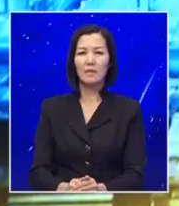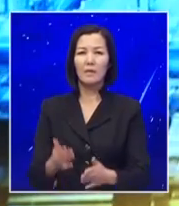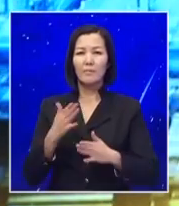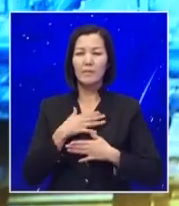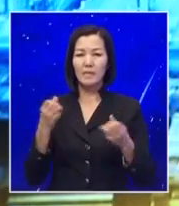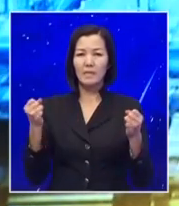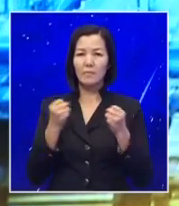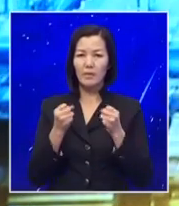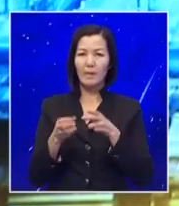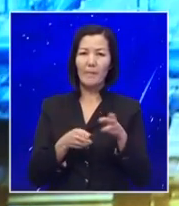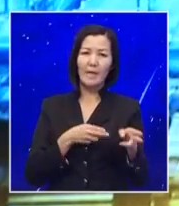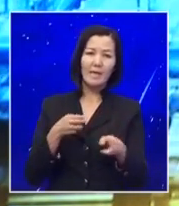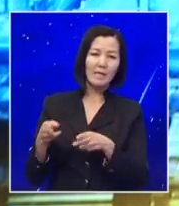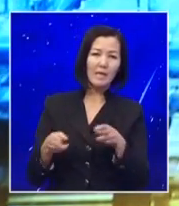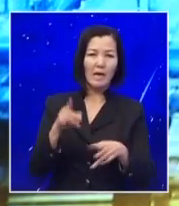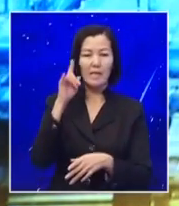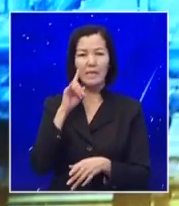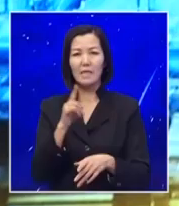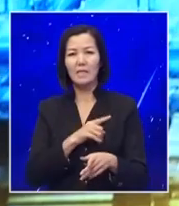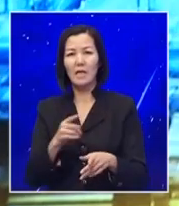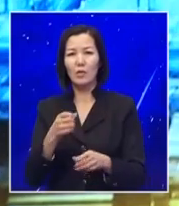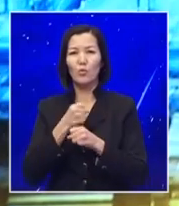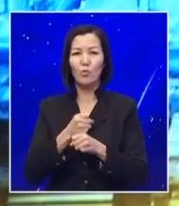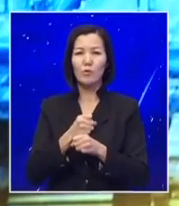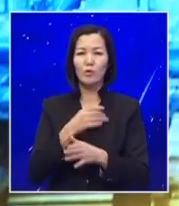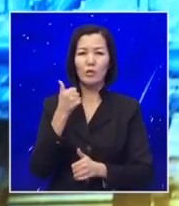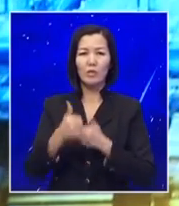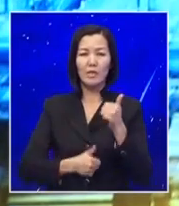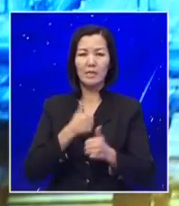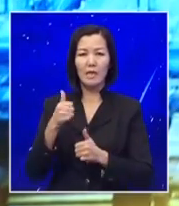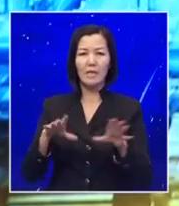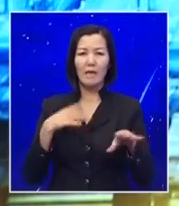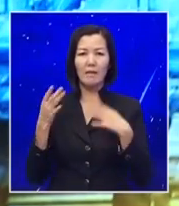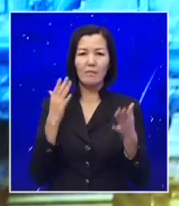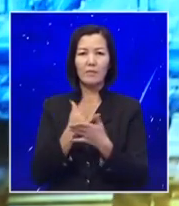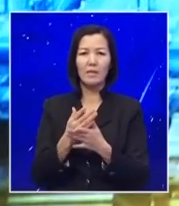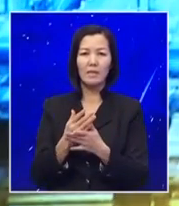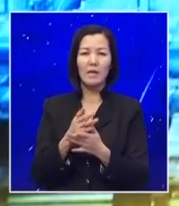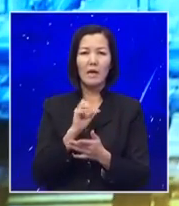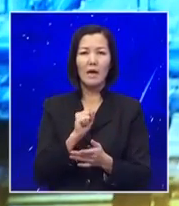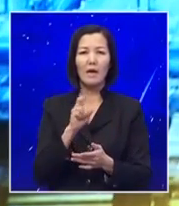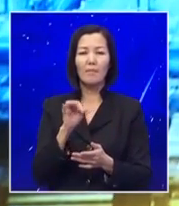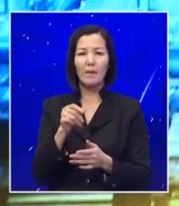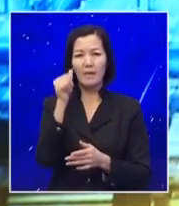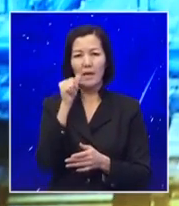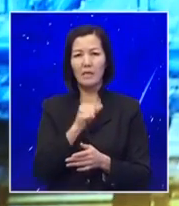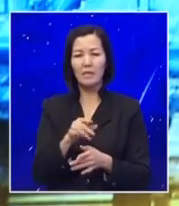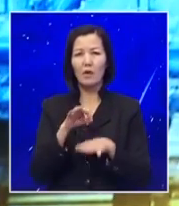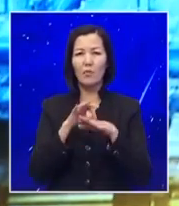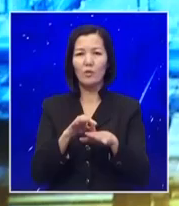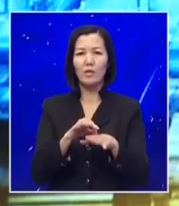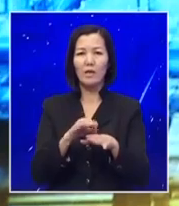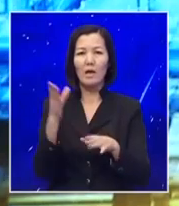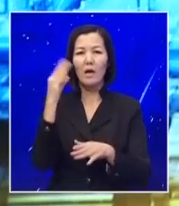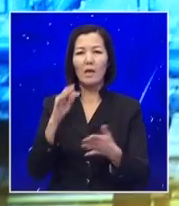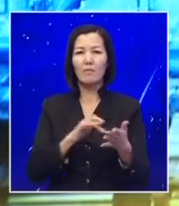Жетісулық мәнерлеп сырғанаушылар Қазақстан кубогы үшін өтетін кезеңдік жарыстарға дайындалып жатыр. Алғашқысы ақпан айында өтеді. Жерлестеріміз